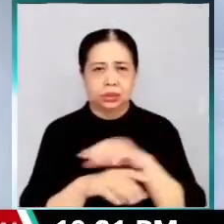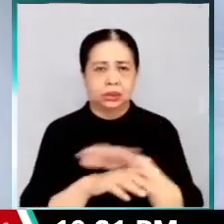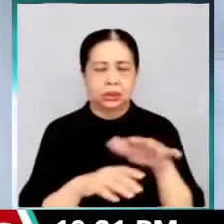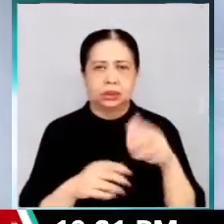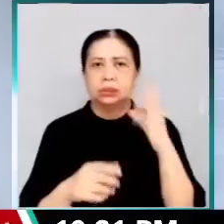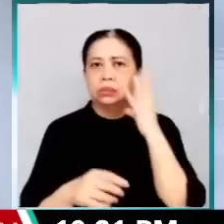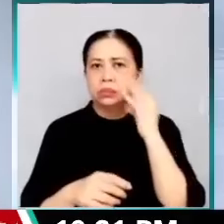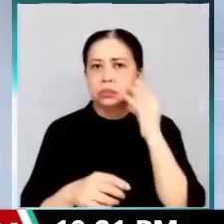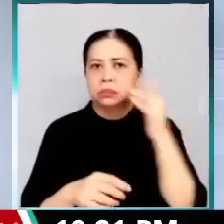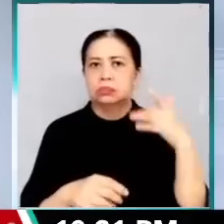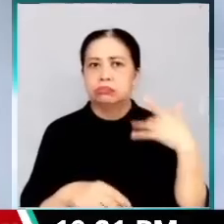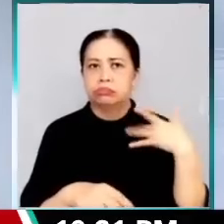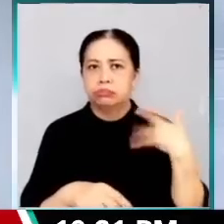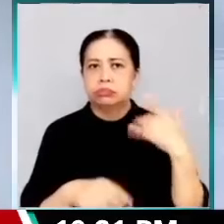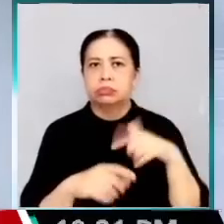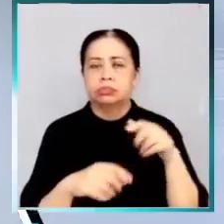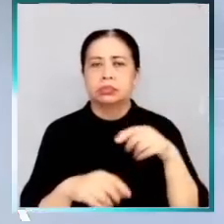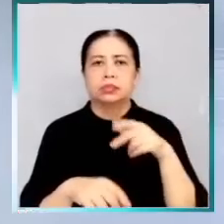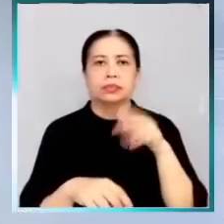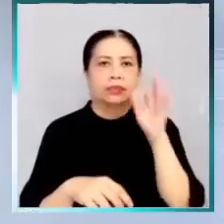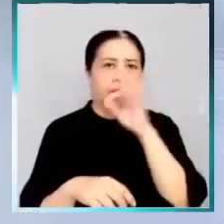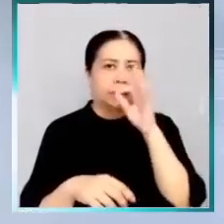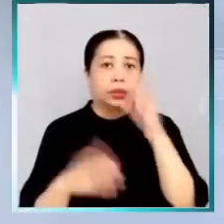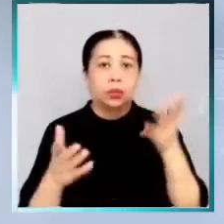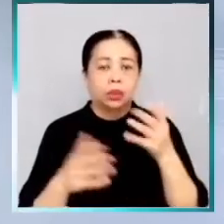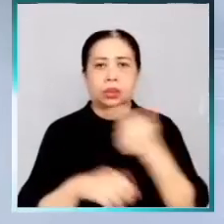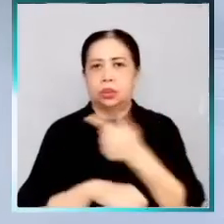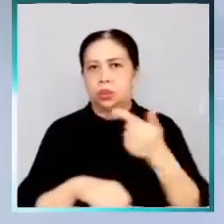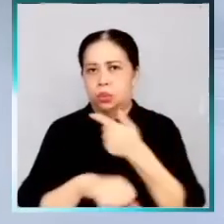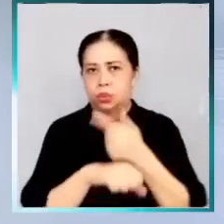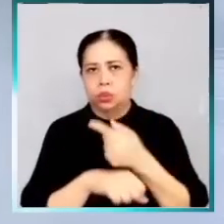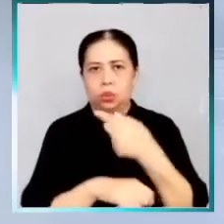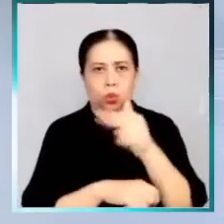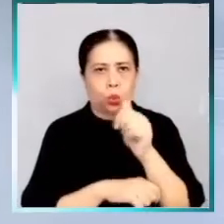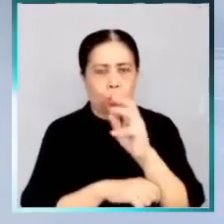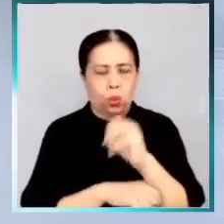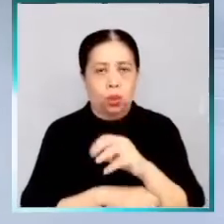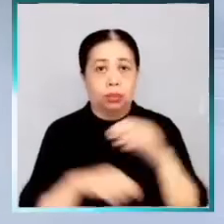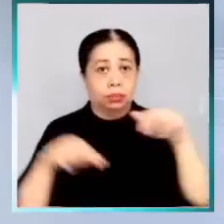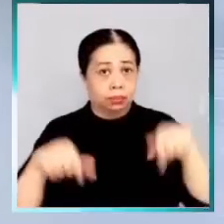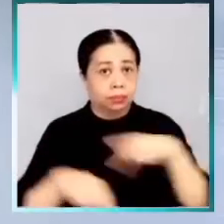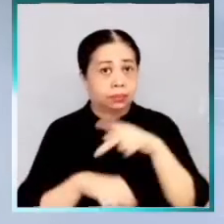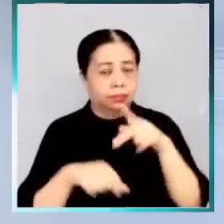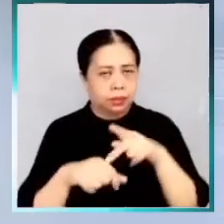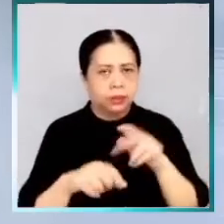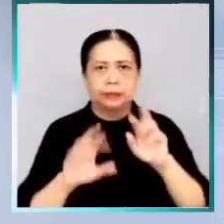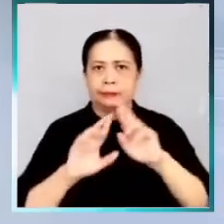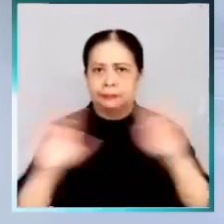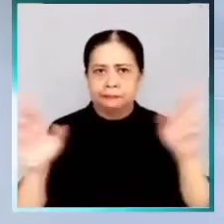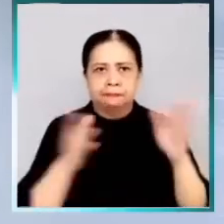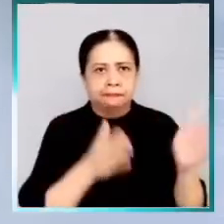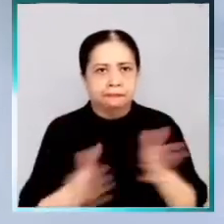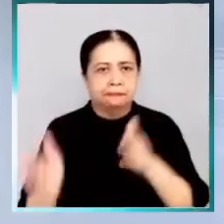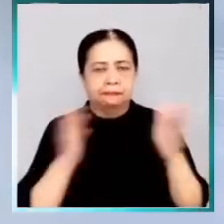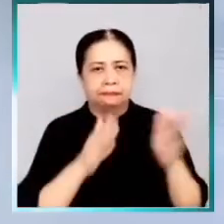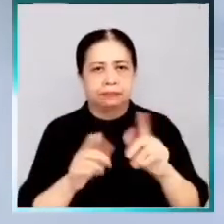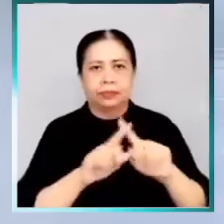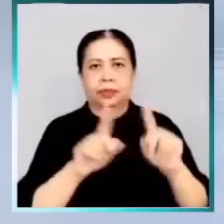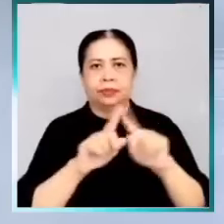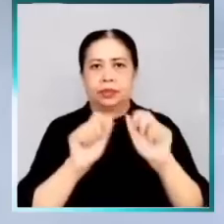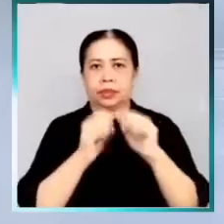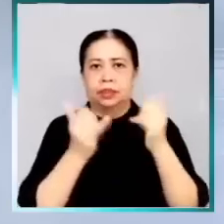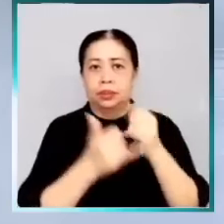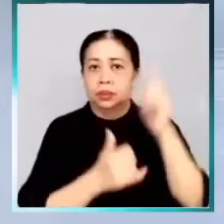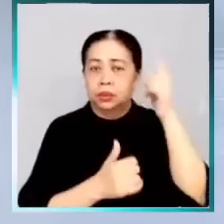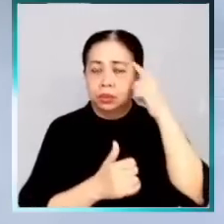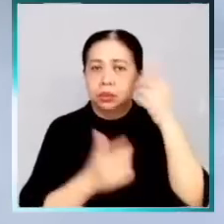sa Guam. Kaya dito sa Pilipinas, puspusan na ang ginagawang paghahanda ng iba't ibang ahensya para sa posibleng epekto